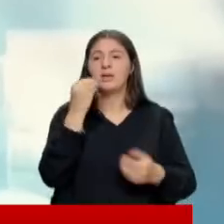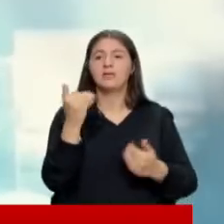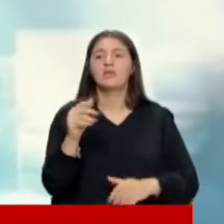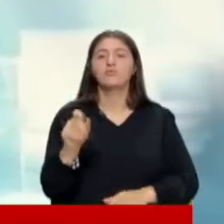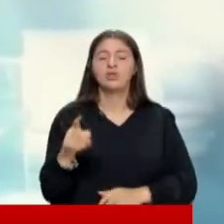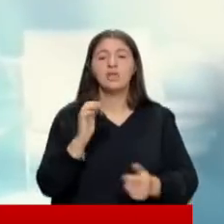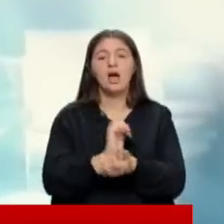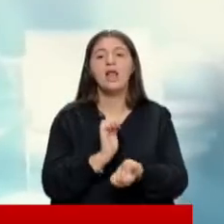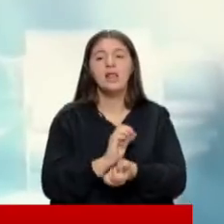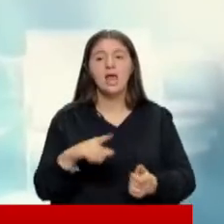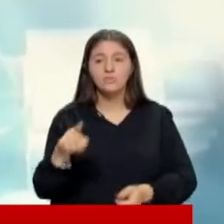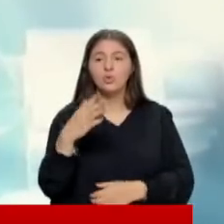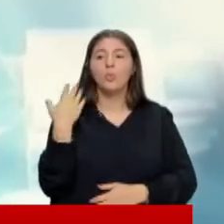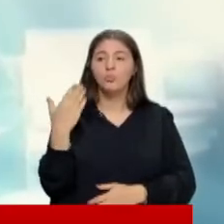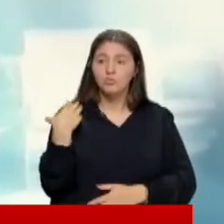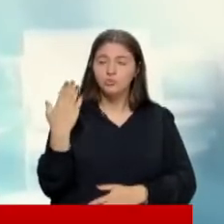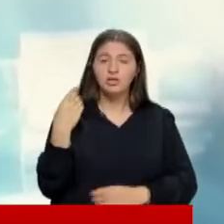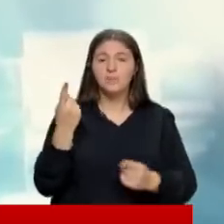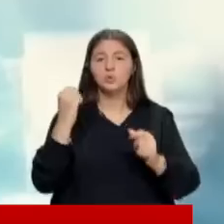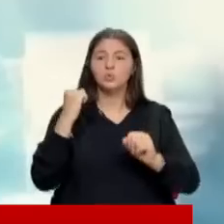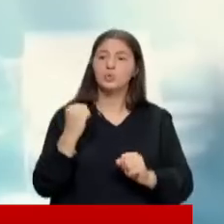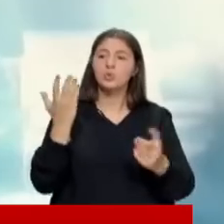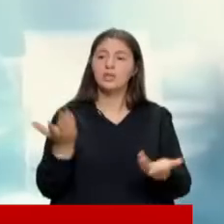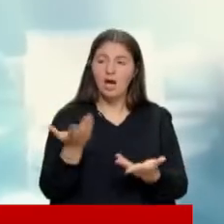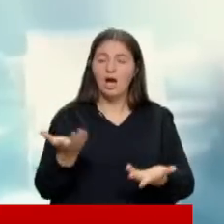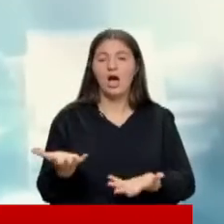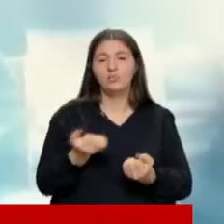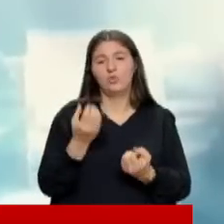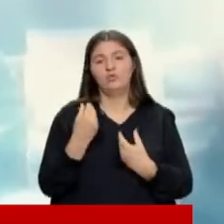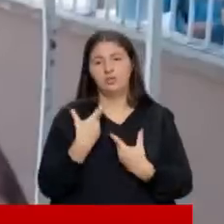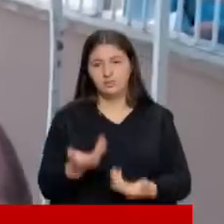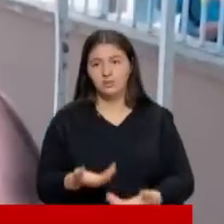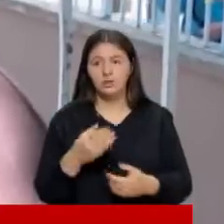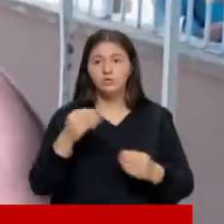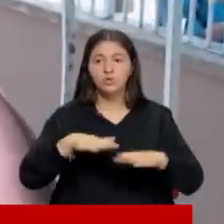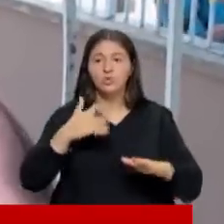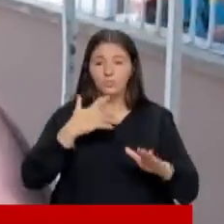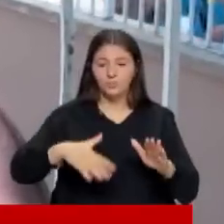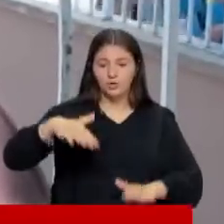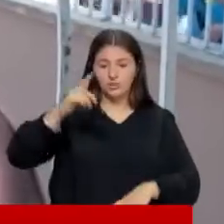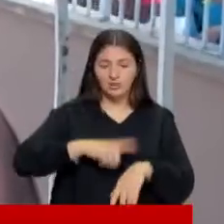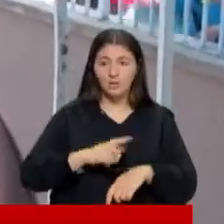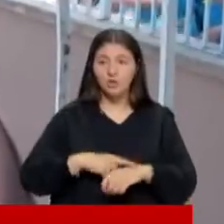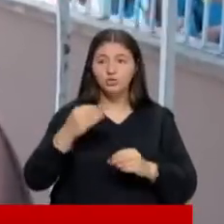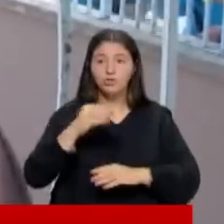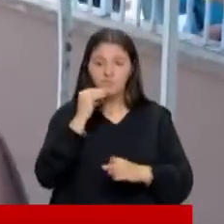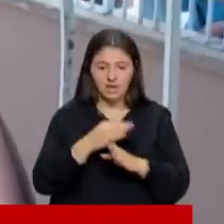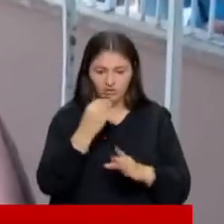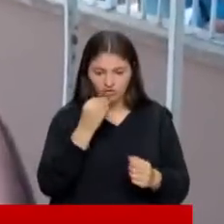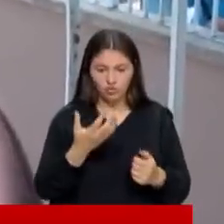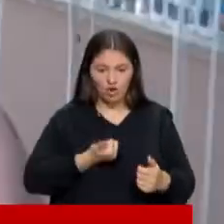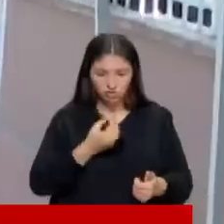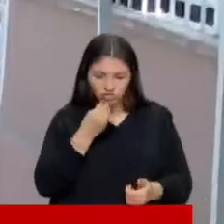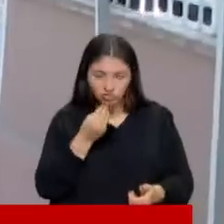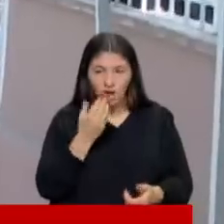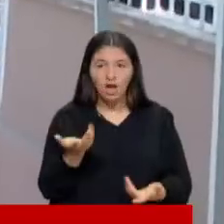bulunacağız ailelerimizin Omuzlarından bir yükü daha almış olacağız çocuk çocuk meyve yiyecek